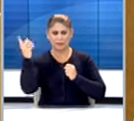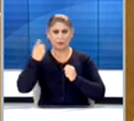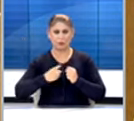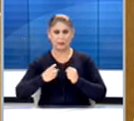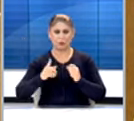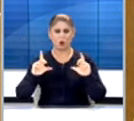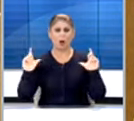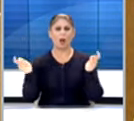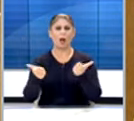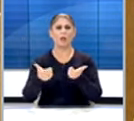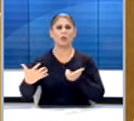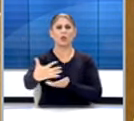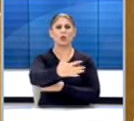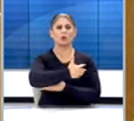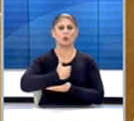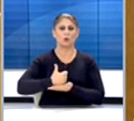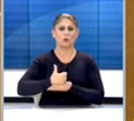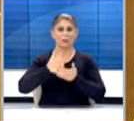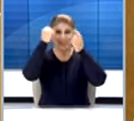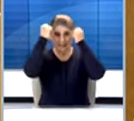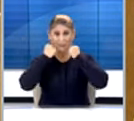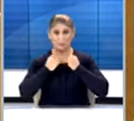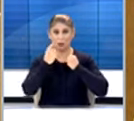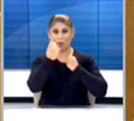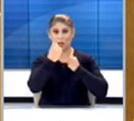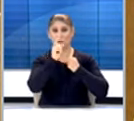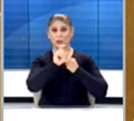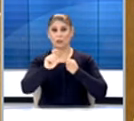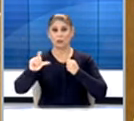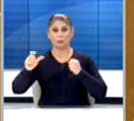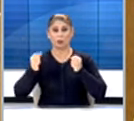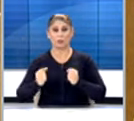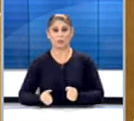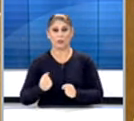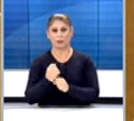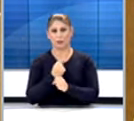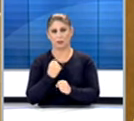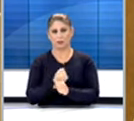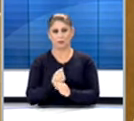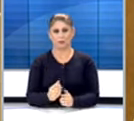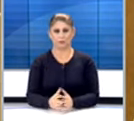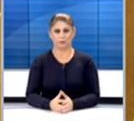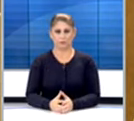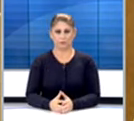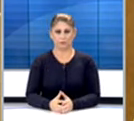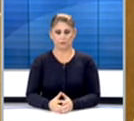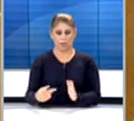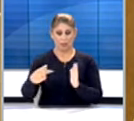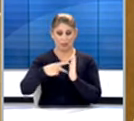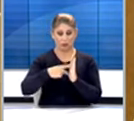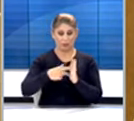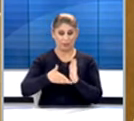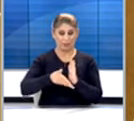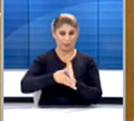εθνικού εισοδήματος και την απώλεια 1 εκατομμυρίου θέσεων εργασίας. Η περίοδος